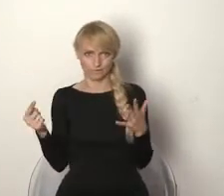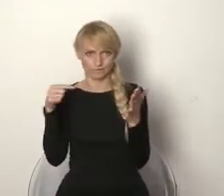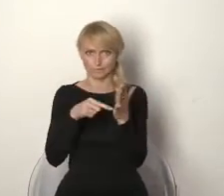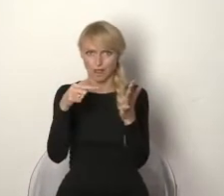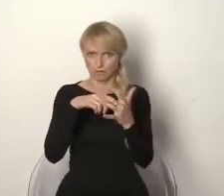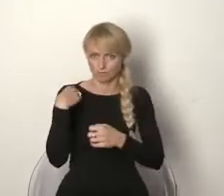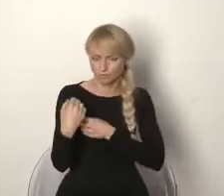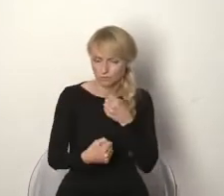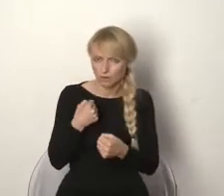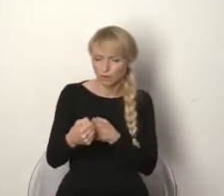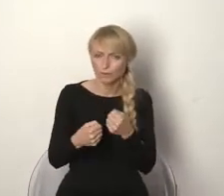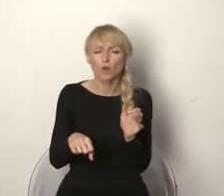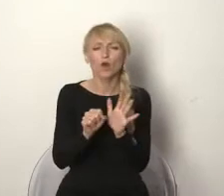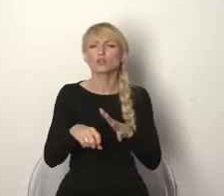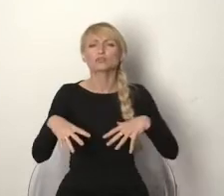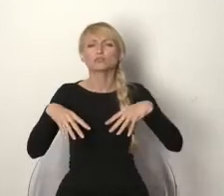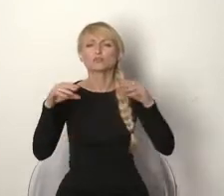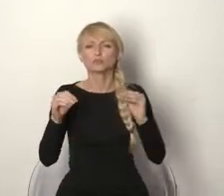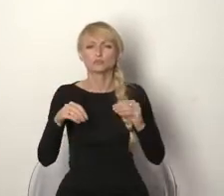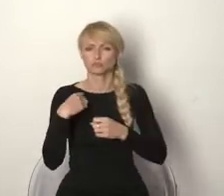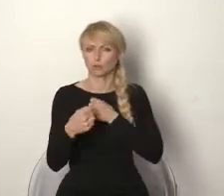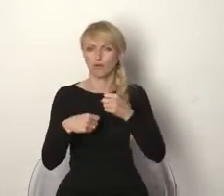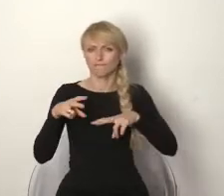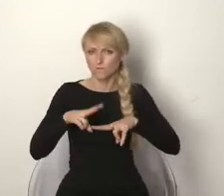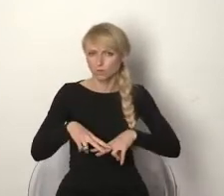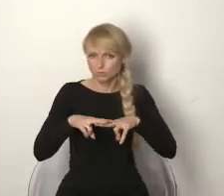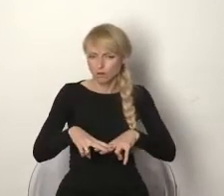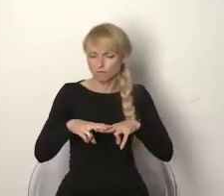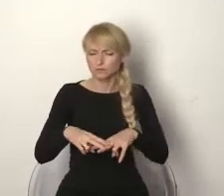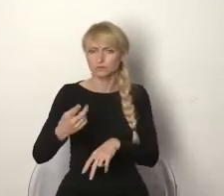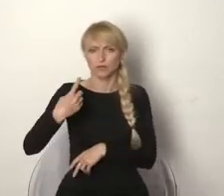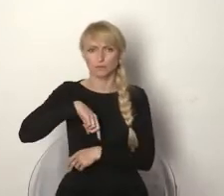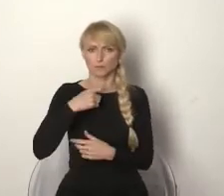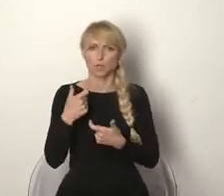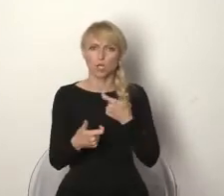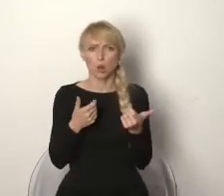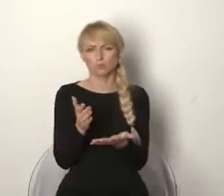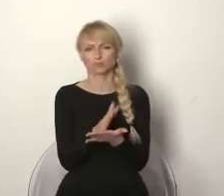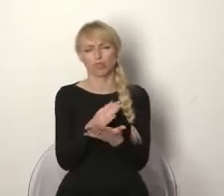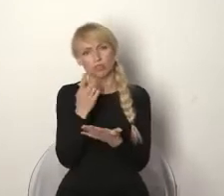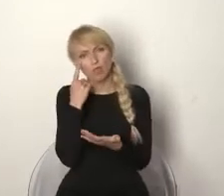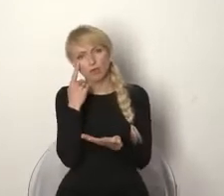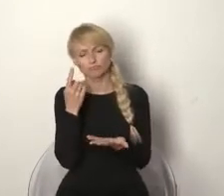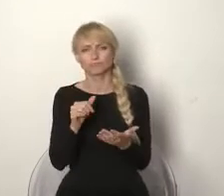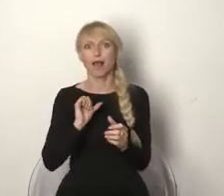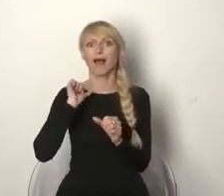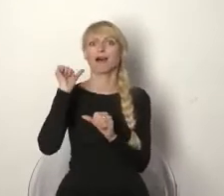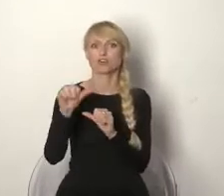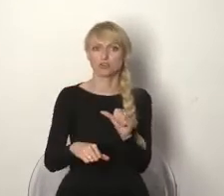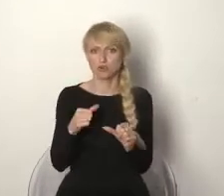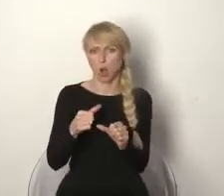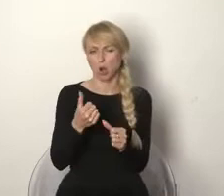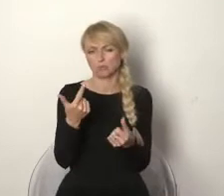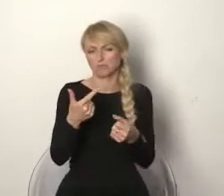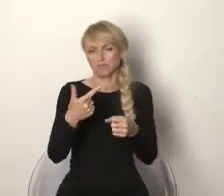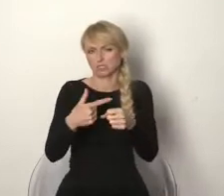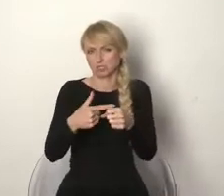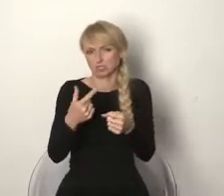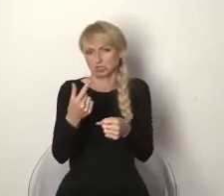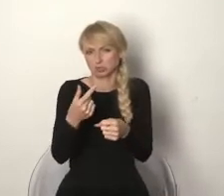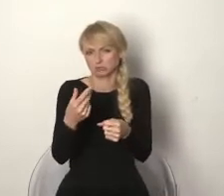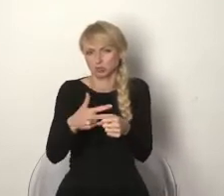w zasadzie od początku działania fundacji no, realizujemy średnio rocznie kilkadziesiąt projektów z kilkudziesięcioma